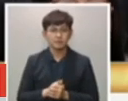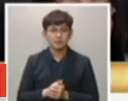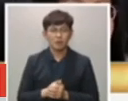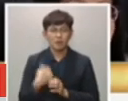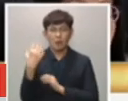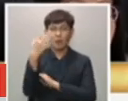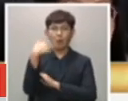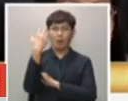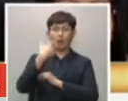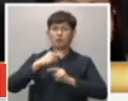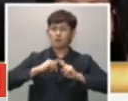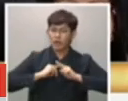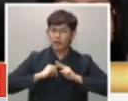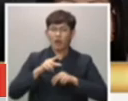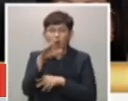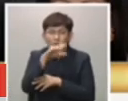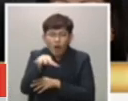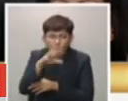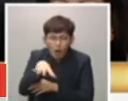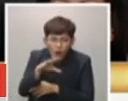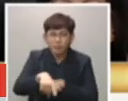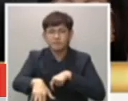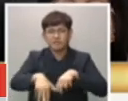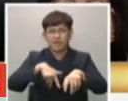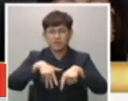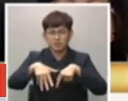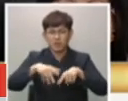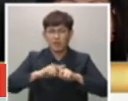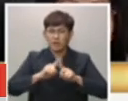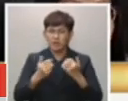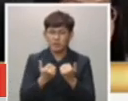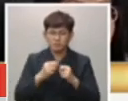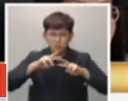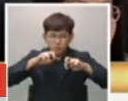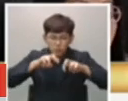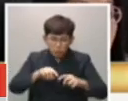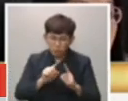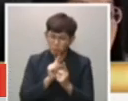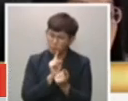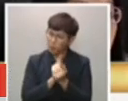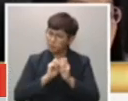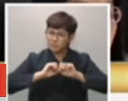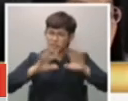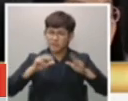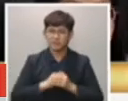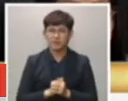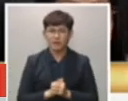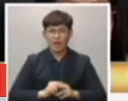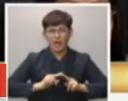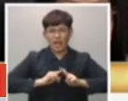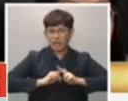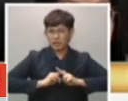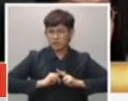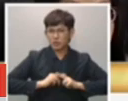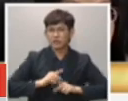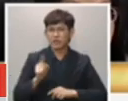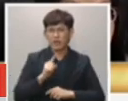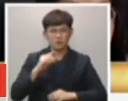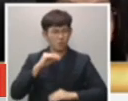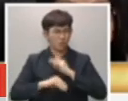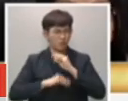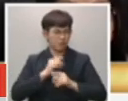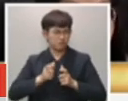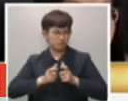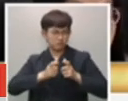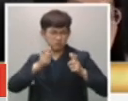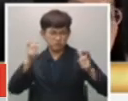อกตัวเองหรือหลอกประชาชนอยู่แต่ตอนนี้พิสูจน์ชัดครับว่าเอกชนรายใหญ่ที่ท่านถวายพานให้ทุกอย่างไม่ว่าจะเป็นเมกะโปรเจกต์โคร